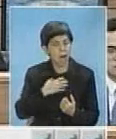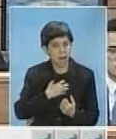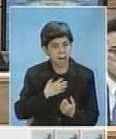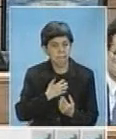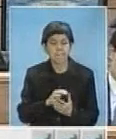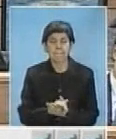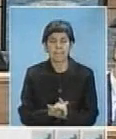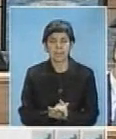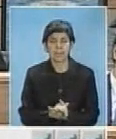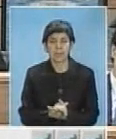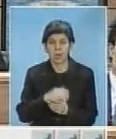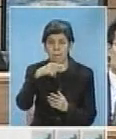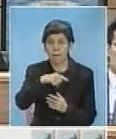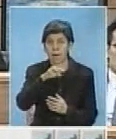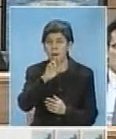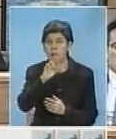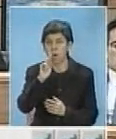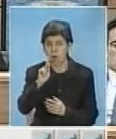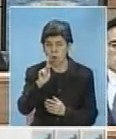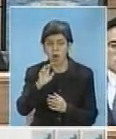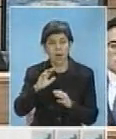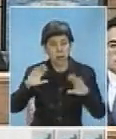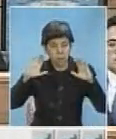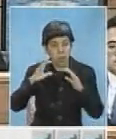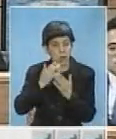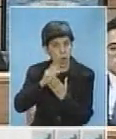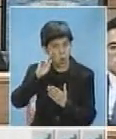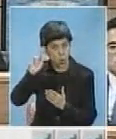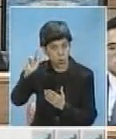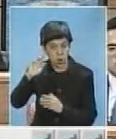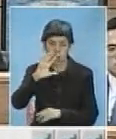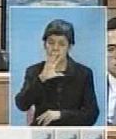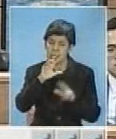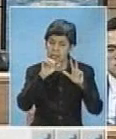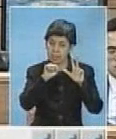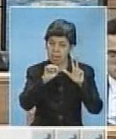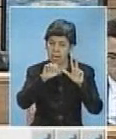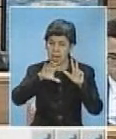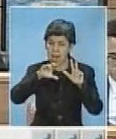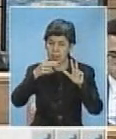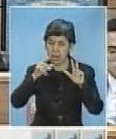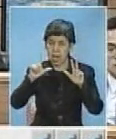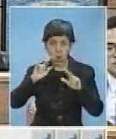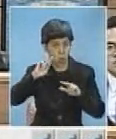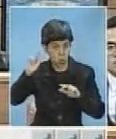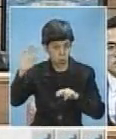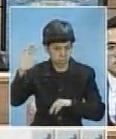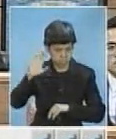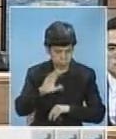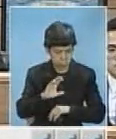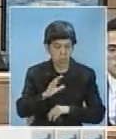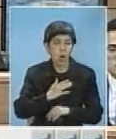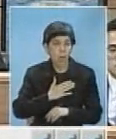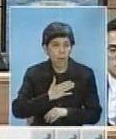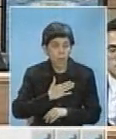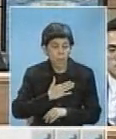ยวกับพ.ร.ก.ให้อำนาจรัฐบาลกู้ยืมเงิน 350,000 ล้านบาทในส่วนแรกผม